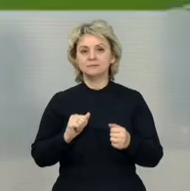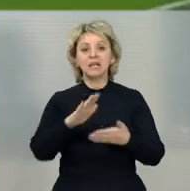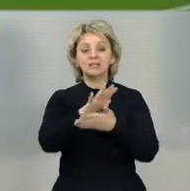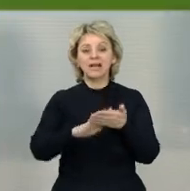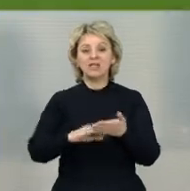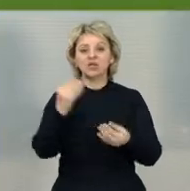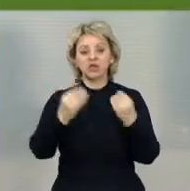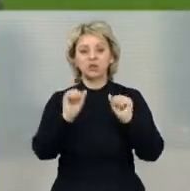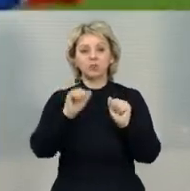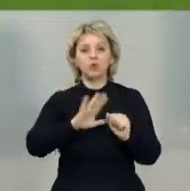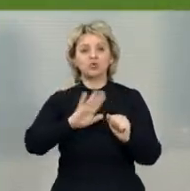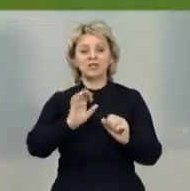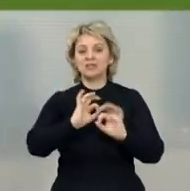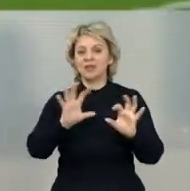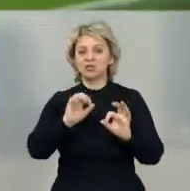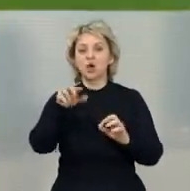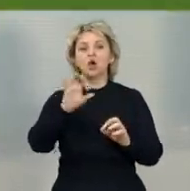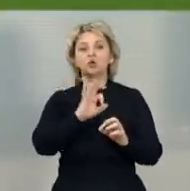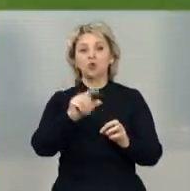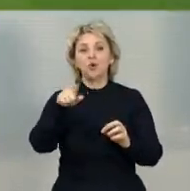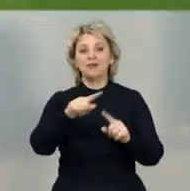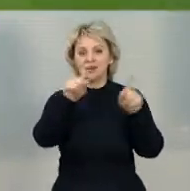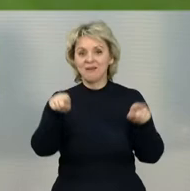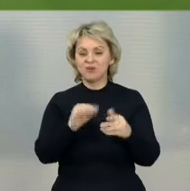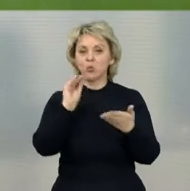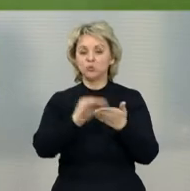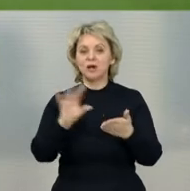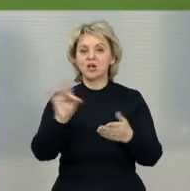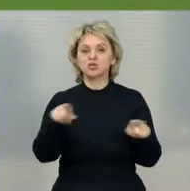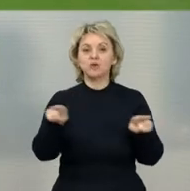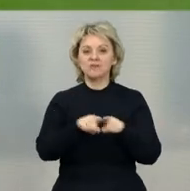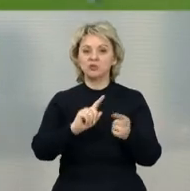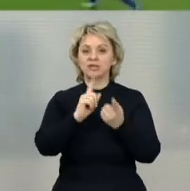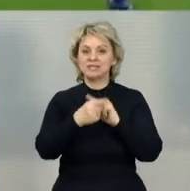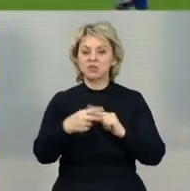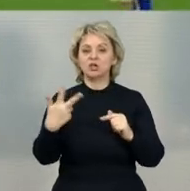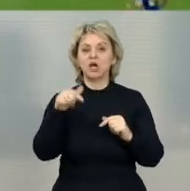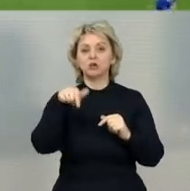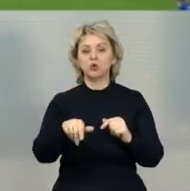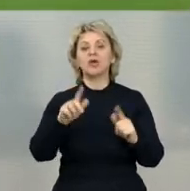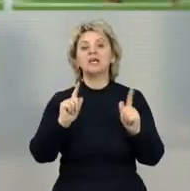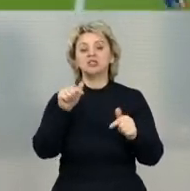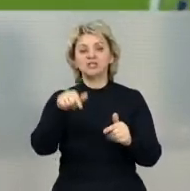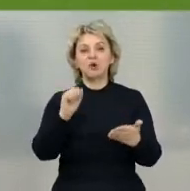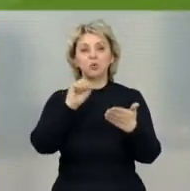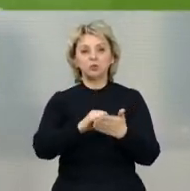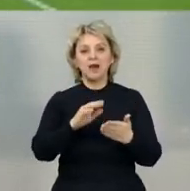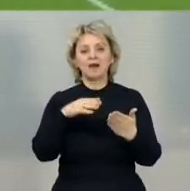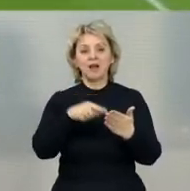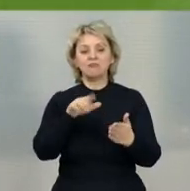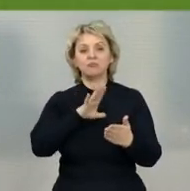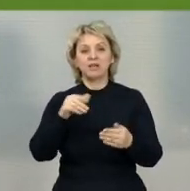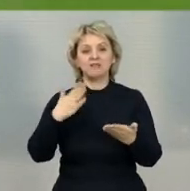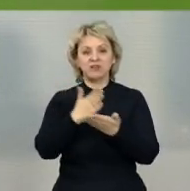Дальше о матче можно и не рассказывать. Ноль в графе удары. Ростов все-таки сменил на тройку, но действительно ударом стал